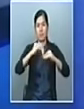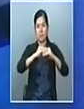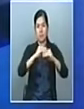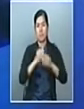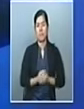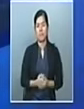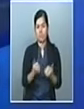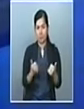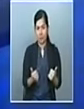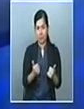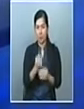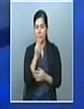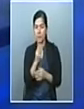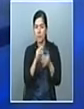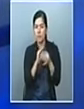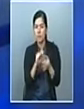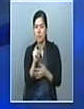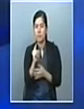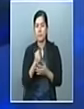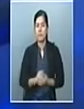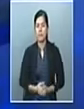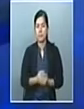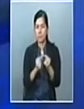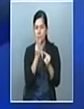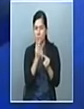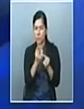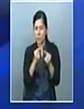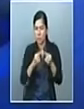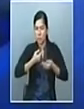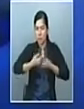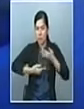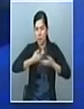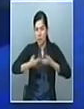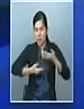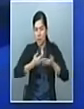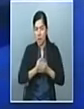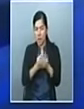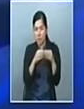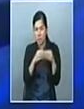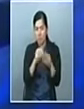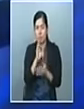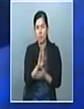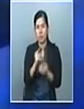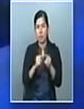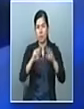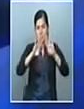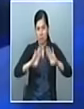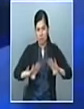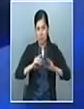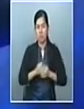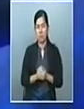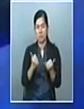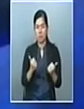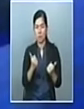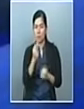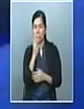ายังคงเกาะติดการเกี่ยวกับเรื่องราวของการมองตลาดหลักทรัพย์นะคะทำความรู้จักกันในกลุ่มของอาเซียนค่ะวันนี้เราจะมาดูที่ตล